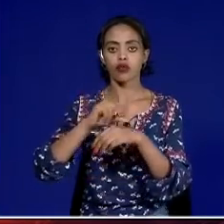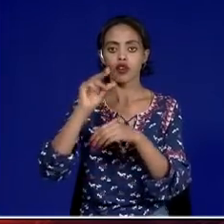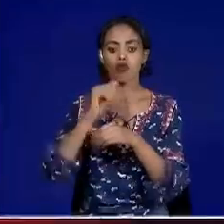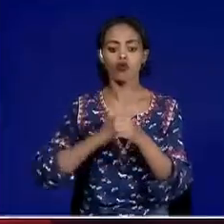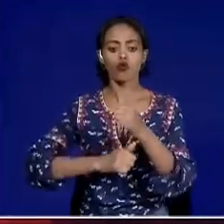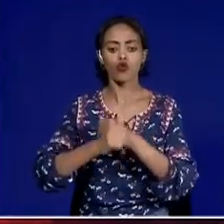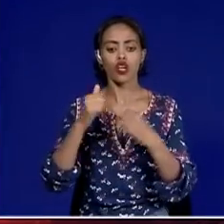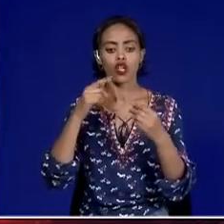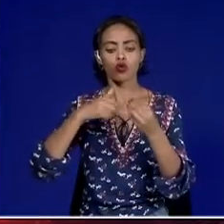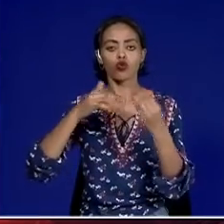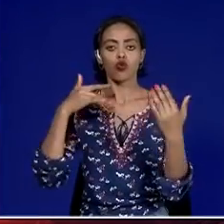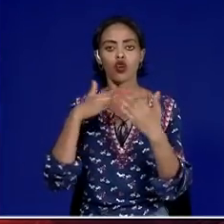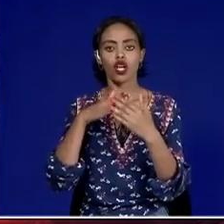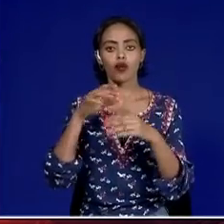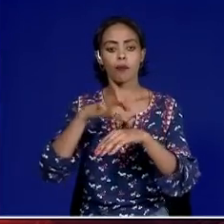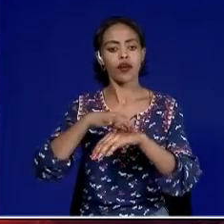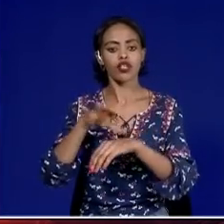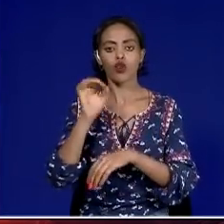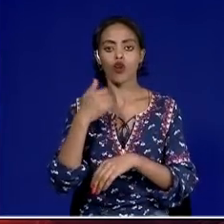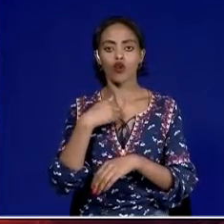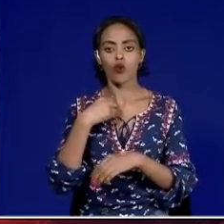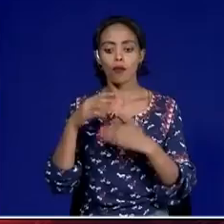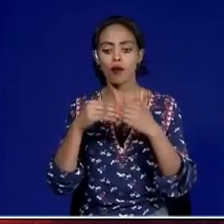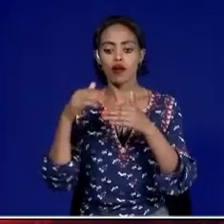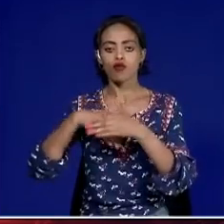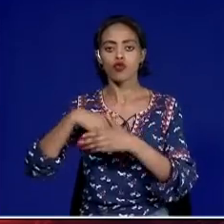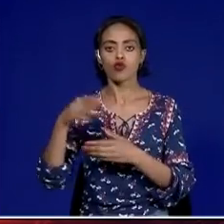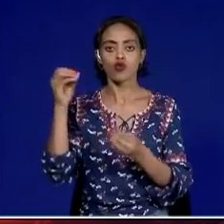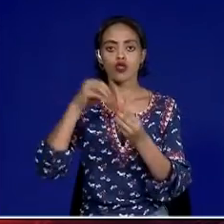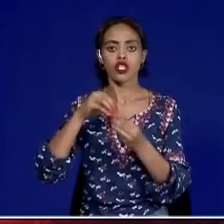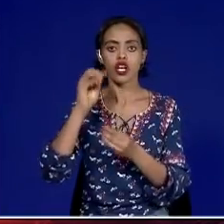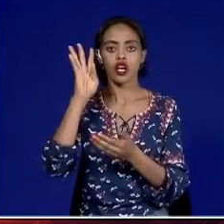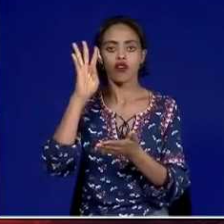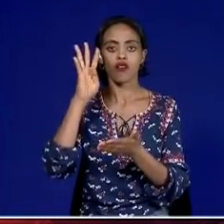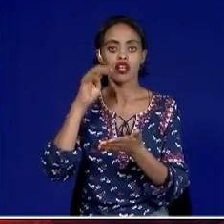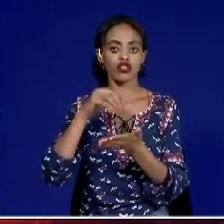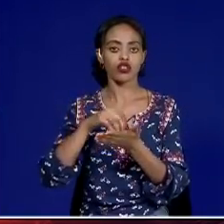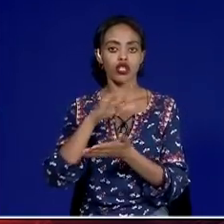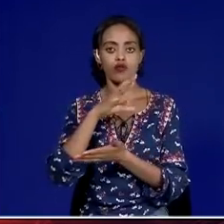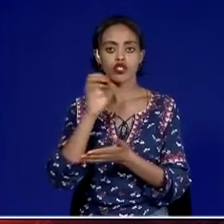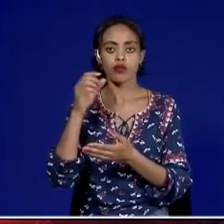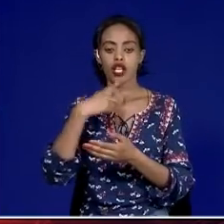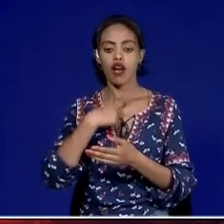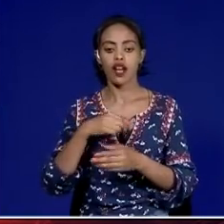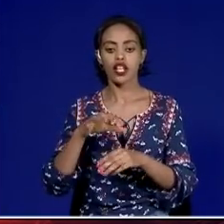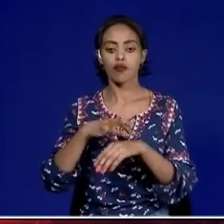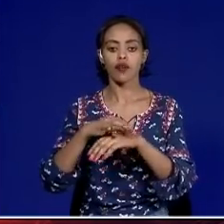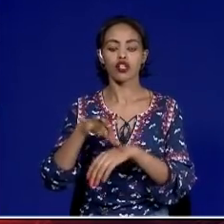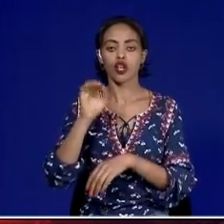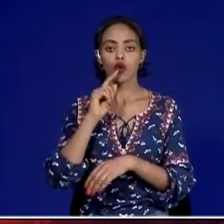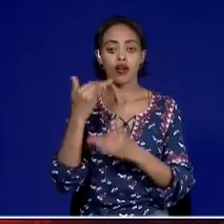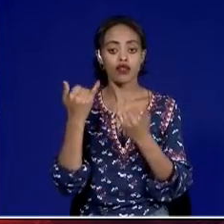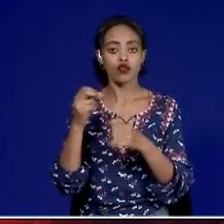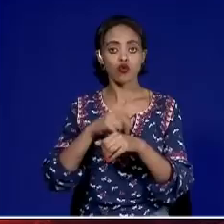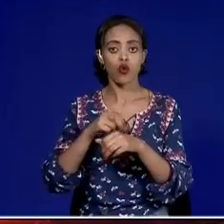أتكوينات ببخواويو مريض كرخو اللو ميلو ممرح من صوت صعون توسختي نهارو عتشعن حمشتا ميتن أبالات مريض ركو ميام أبزو